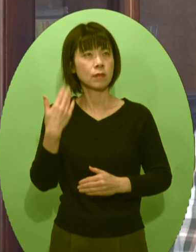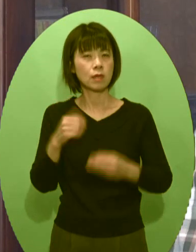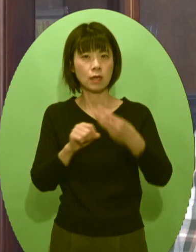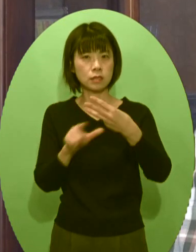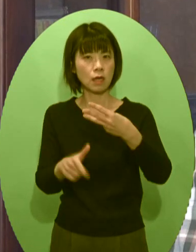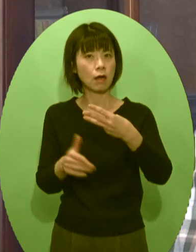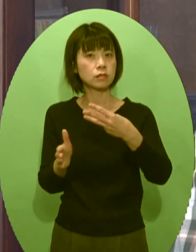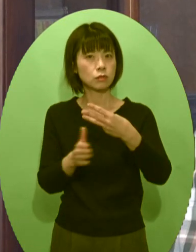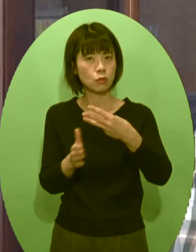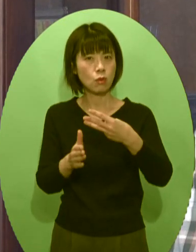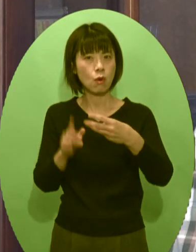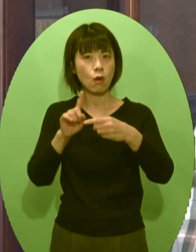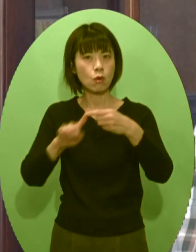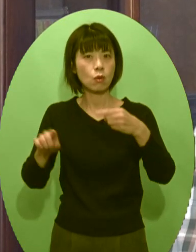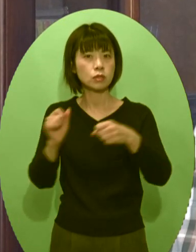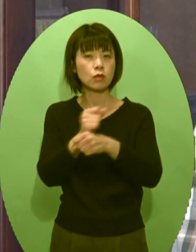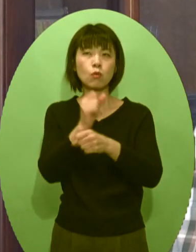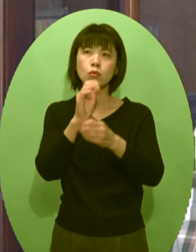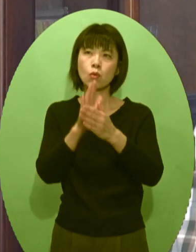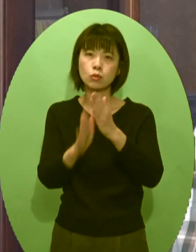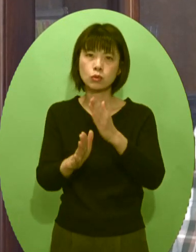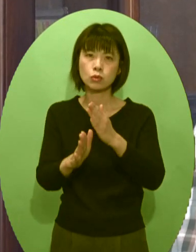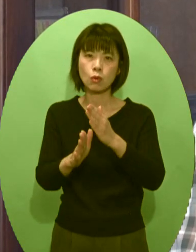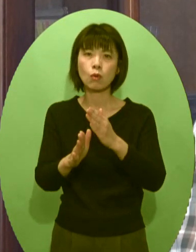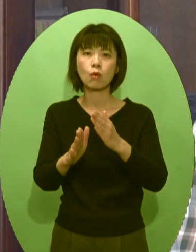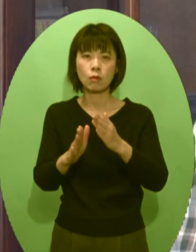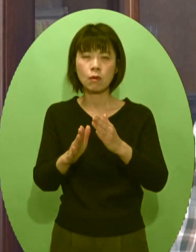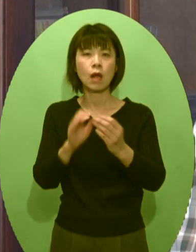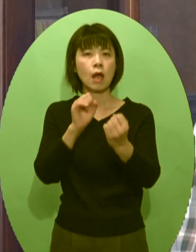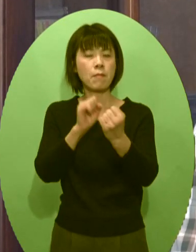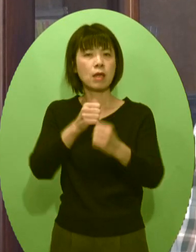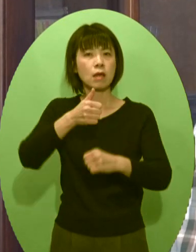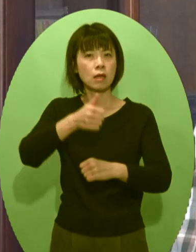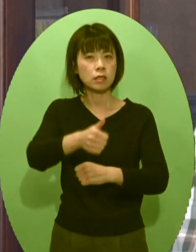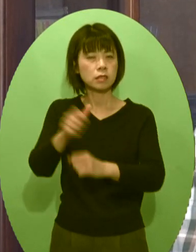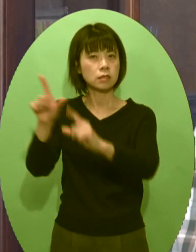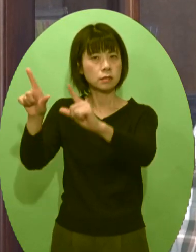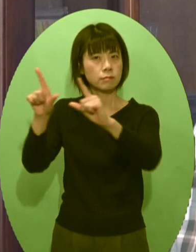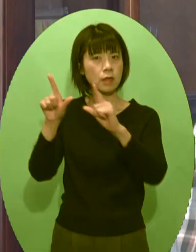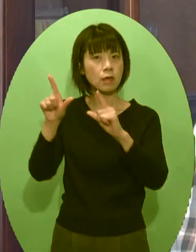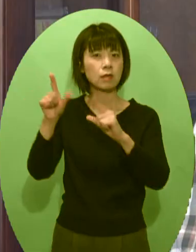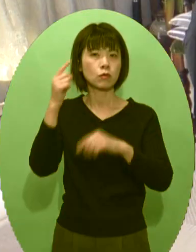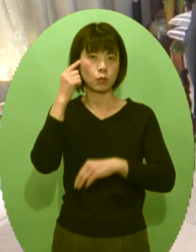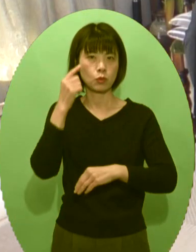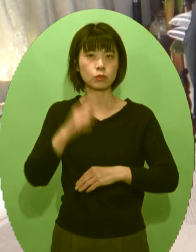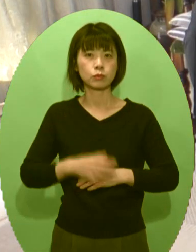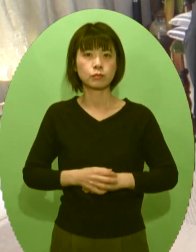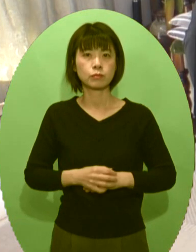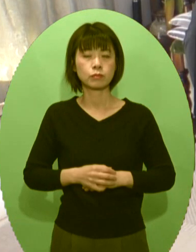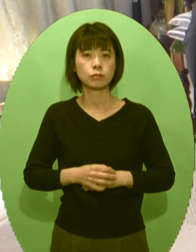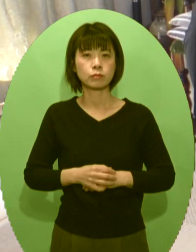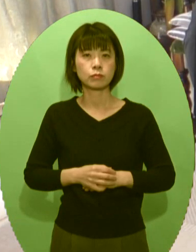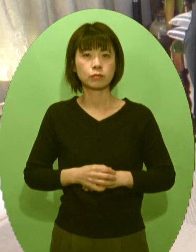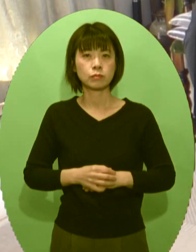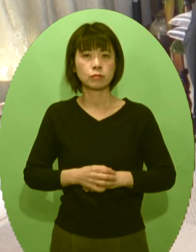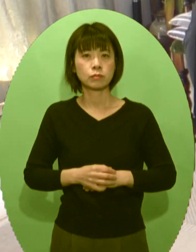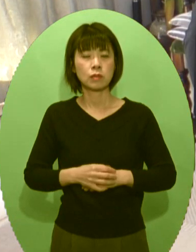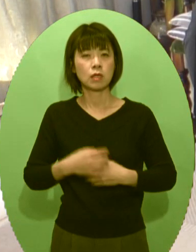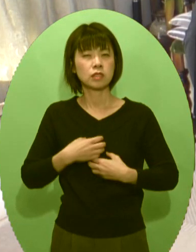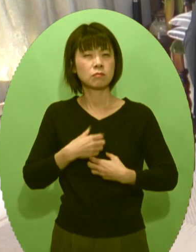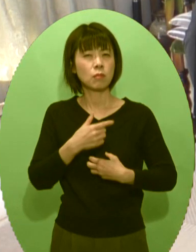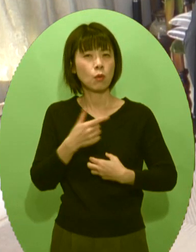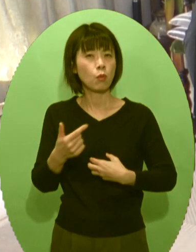確か厚労省からの、指示で面会を禁止になってるはずなんですよ。一番心配な